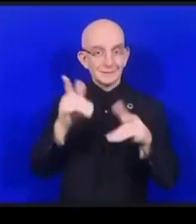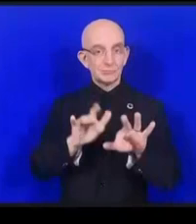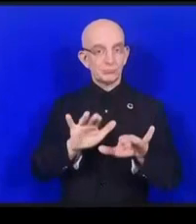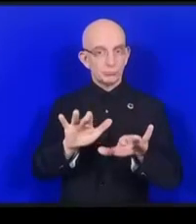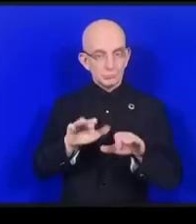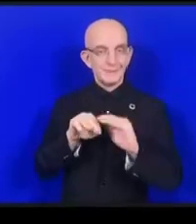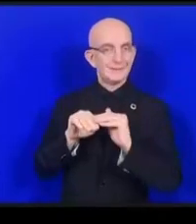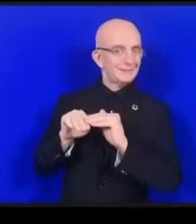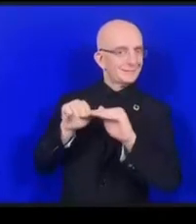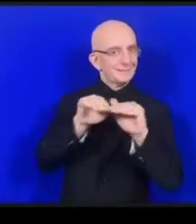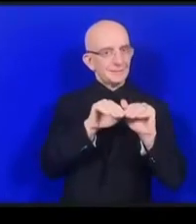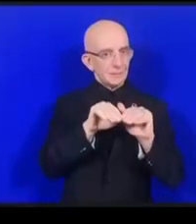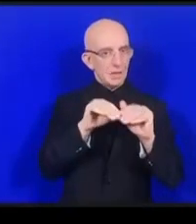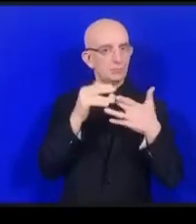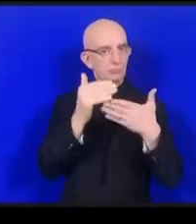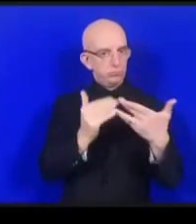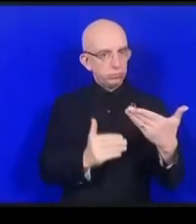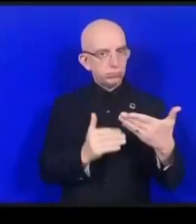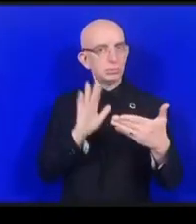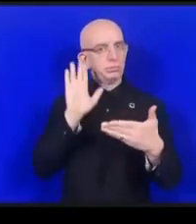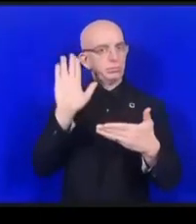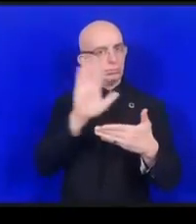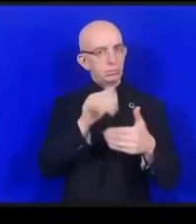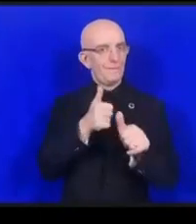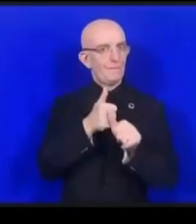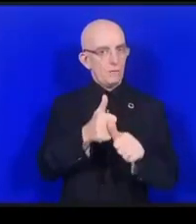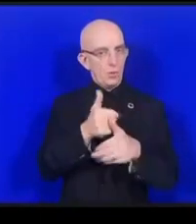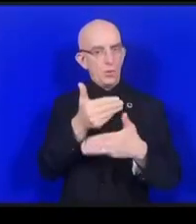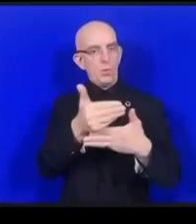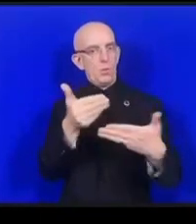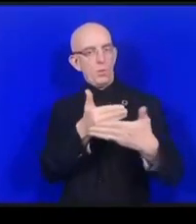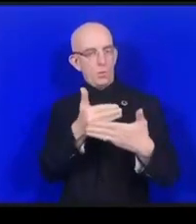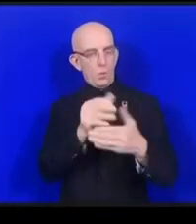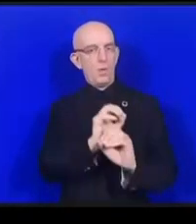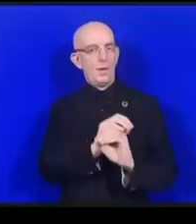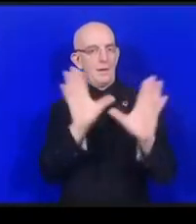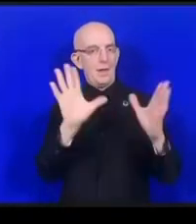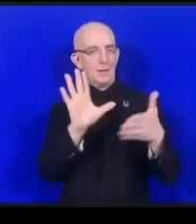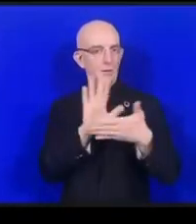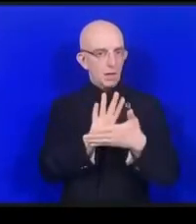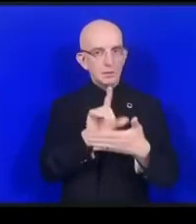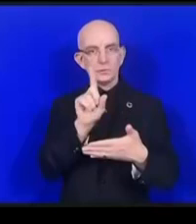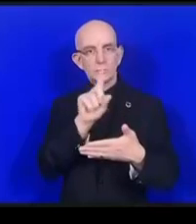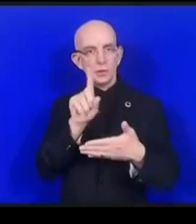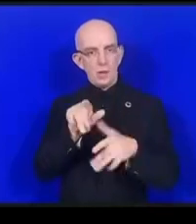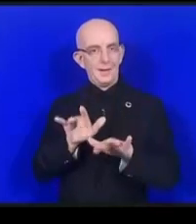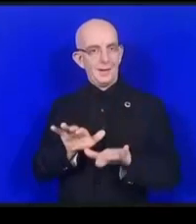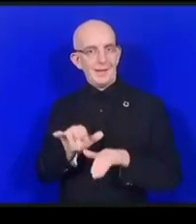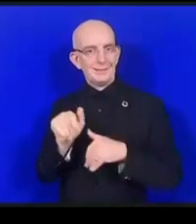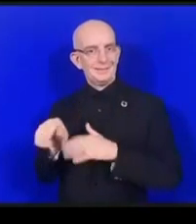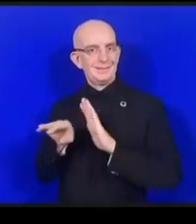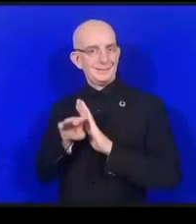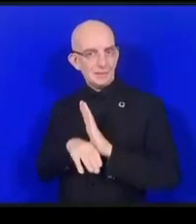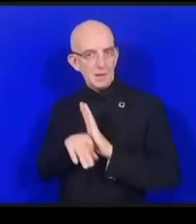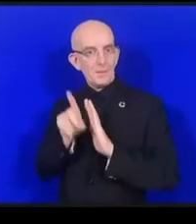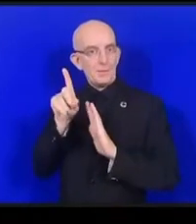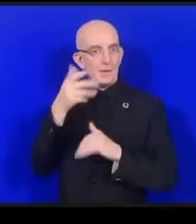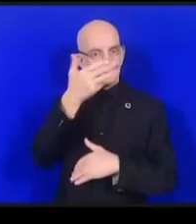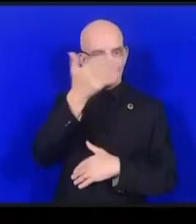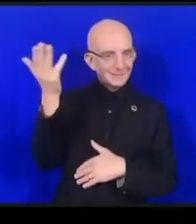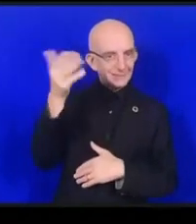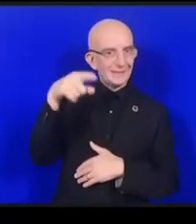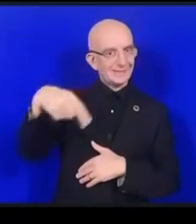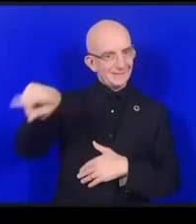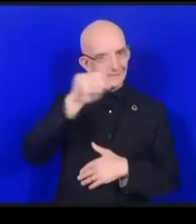контент доступным то мы как раз обеспечиваем больший доступ и это и есть приверженность